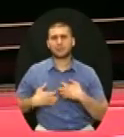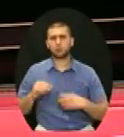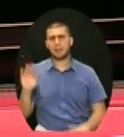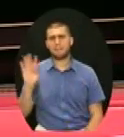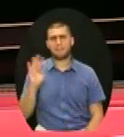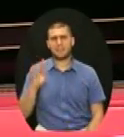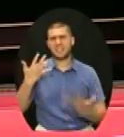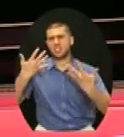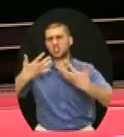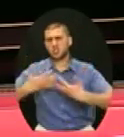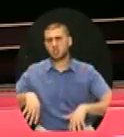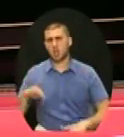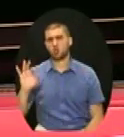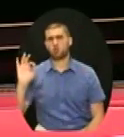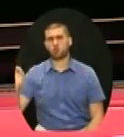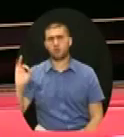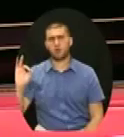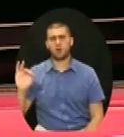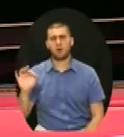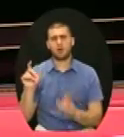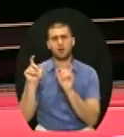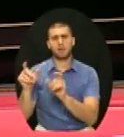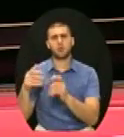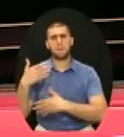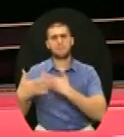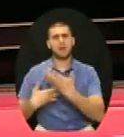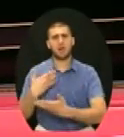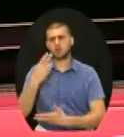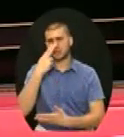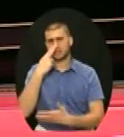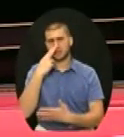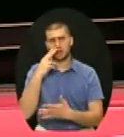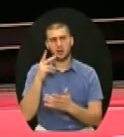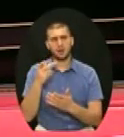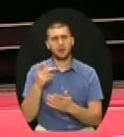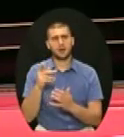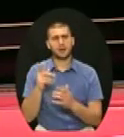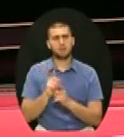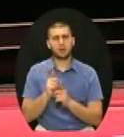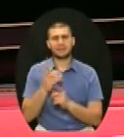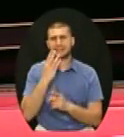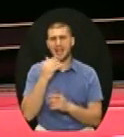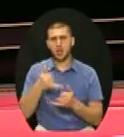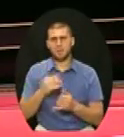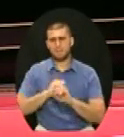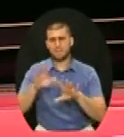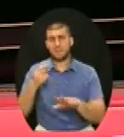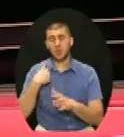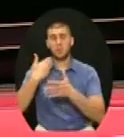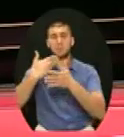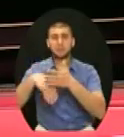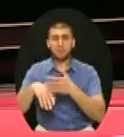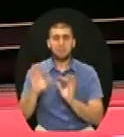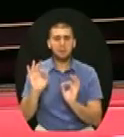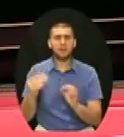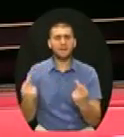נתניהו מהכישלון שלו לסכל את המהלך שניסה לעצר את צעדיו של ישראל היום. ואנחנו מסיימים את זה